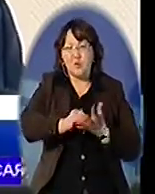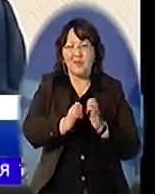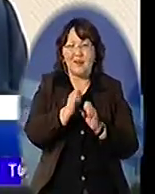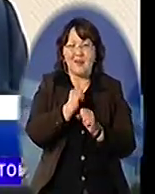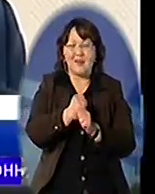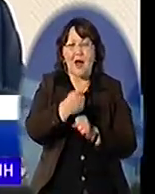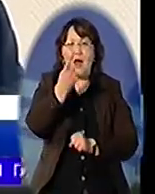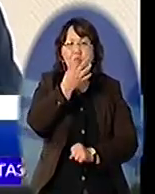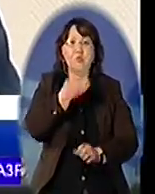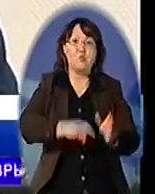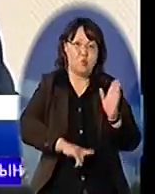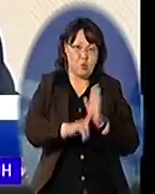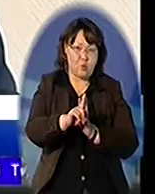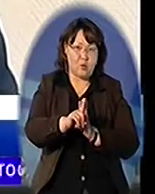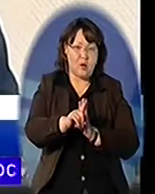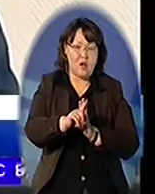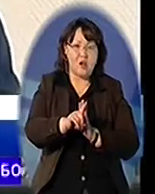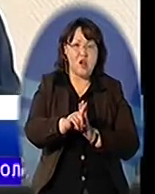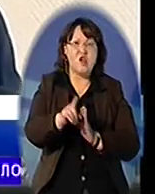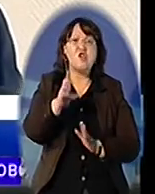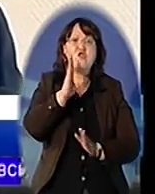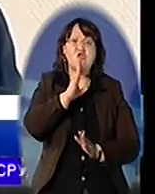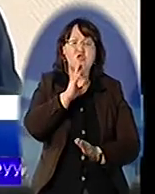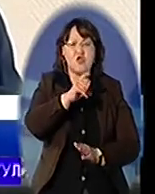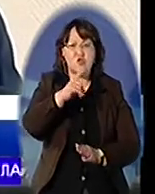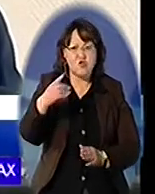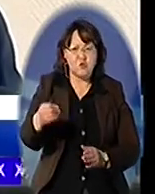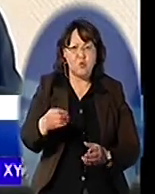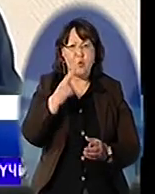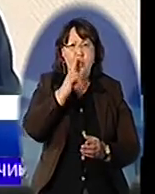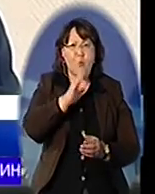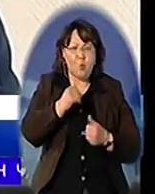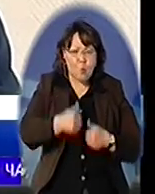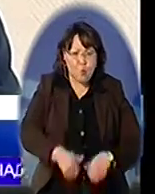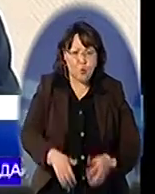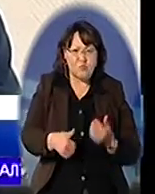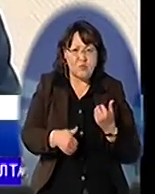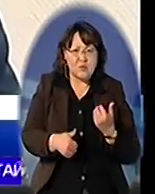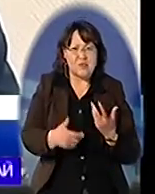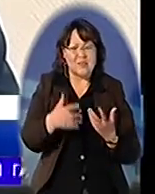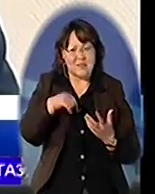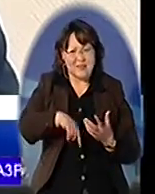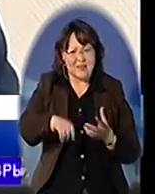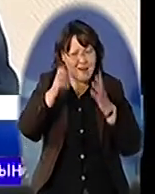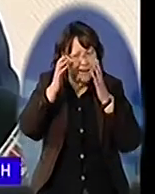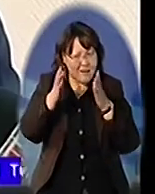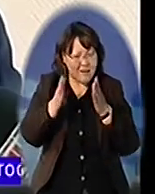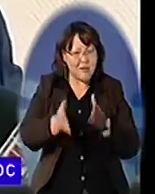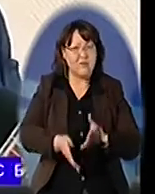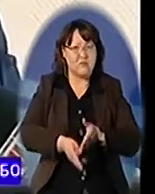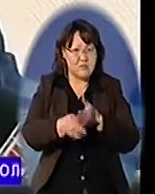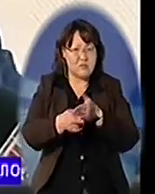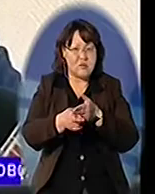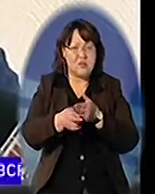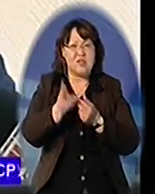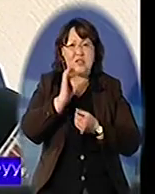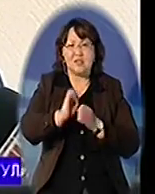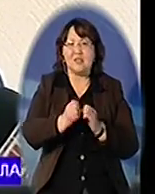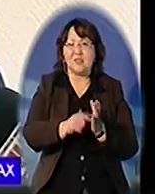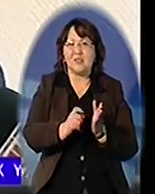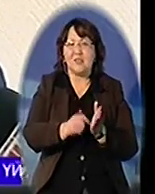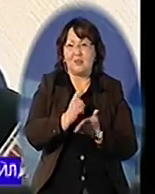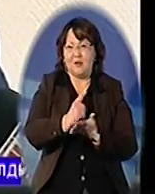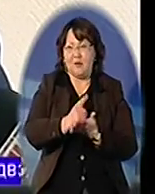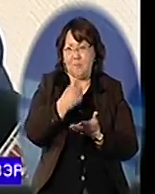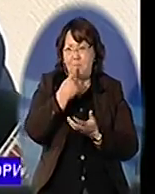ихэнх тавигдж байгаа зүйл бол их хүүхдийн эрүүл мэндийн асуудлыг эхний ээж нь тавьж шийдэх ёстой гэдгийг та бүхэндээ өнөөдөр одоо зориуд бид нар